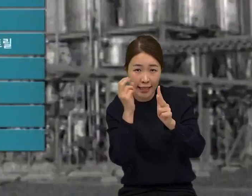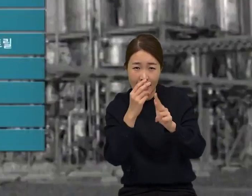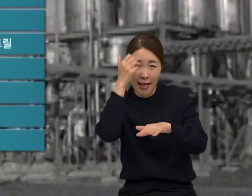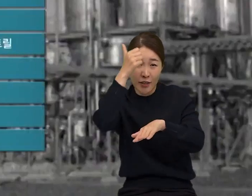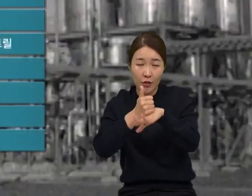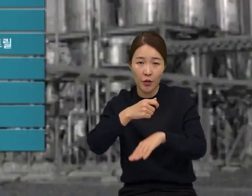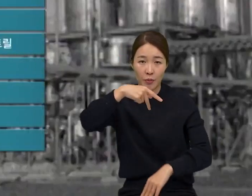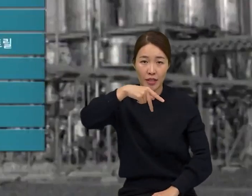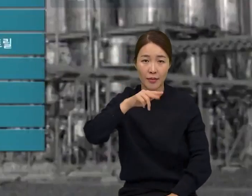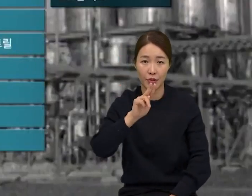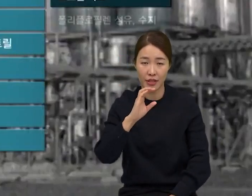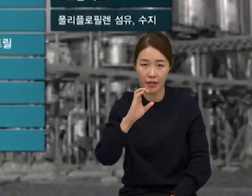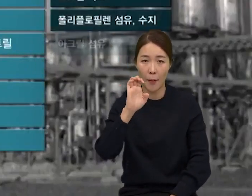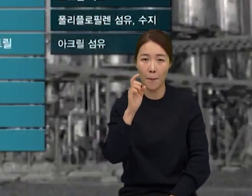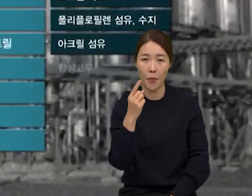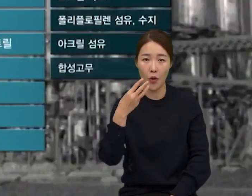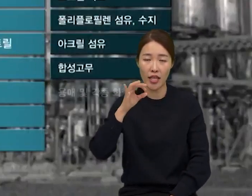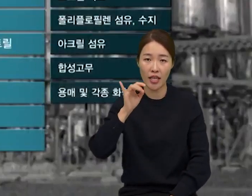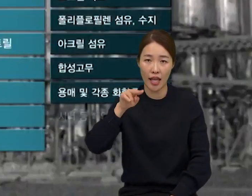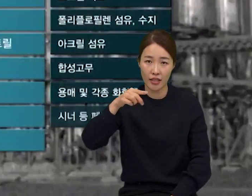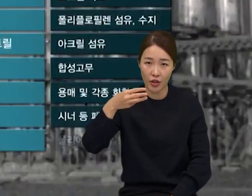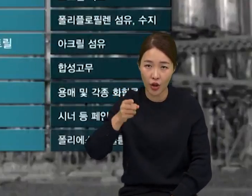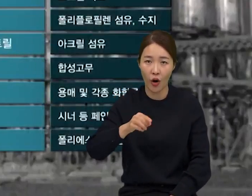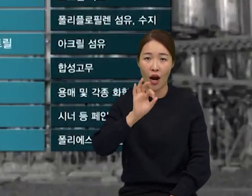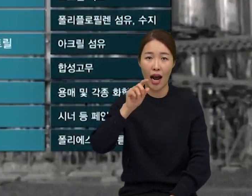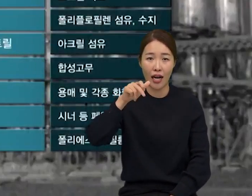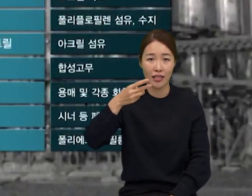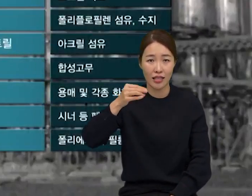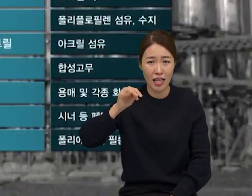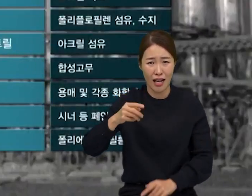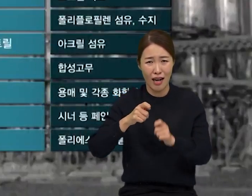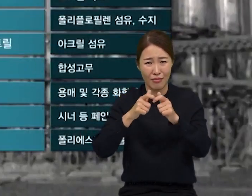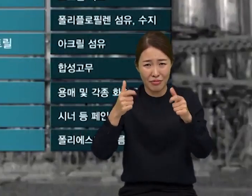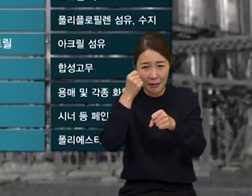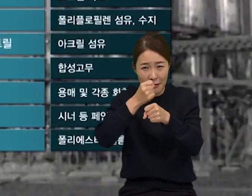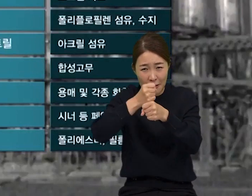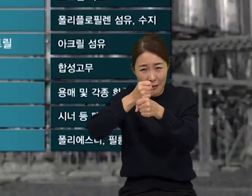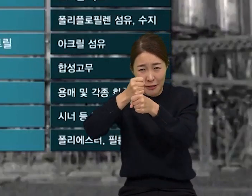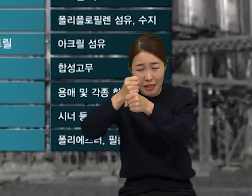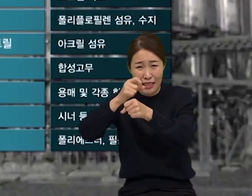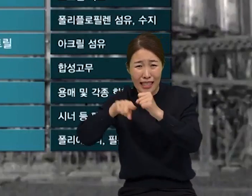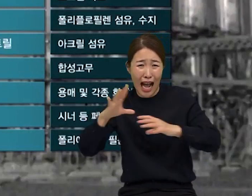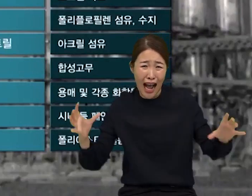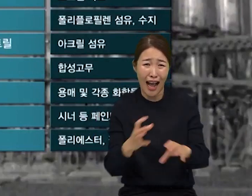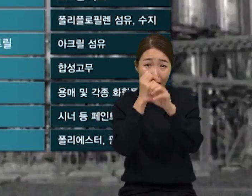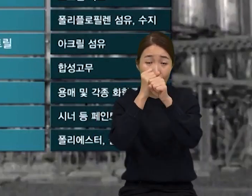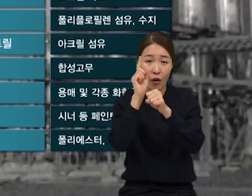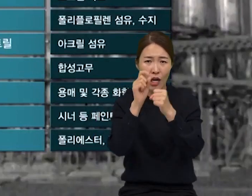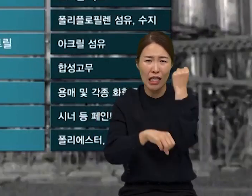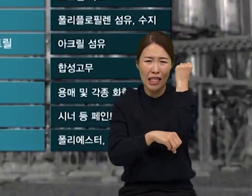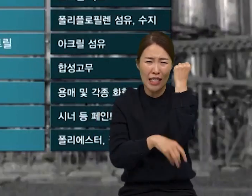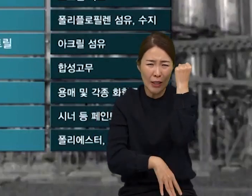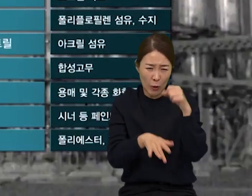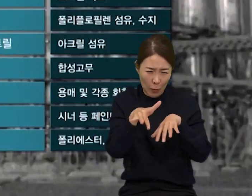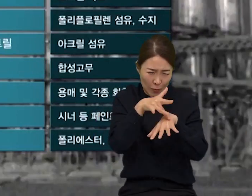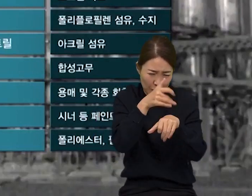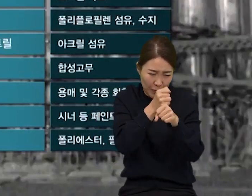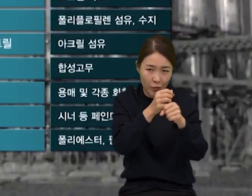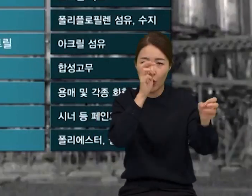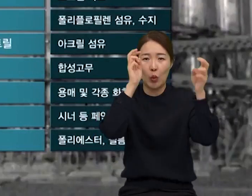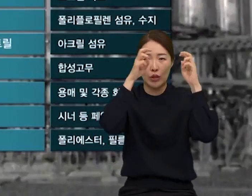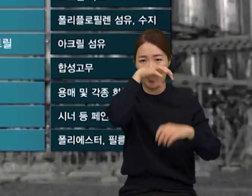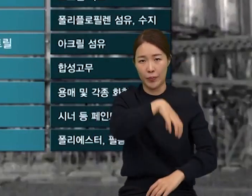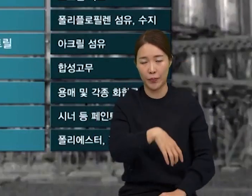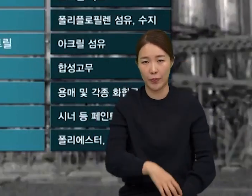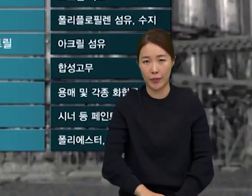다시 최종적으로 PVC, 폴리에스터, 아크릴 등을 뽑아내는 산업으로서 한마디로 경공업 기초